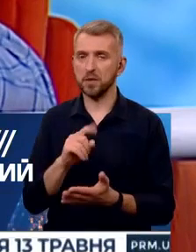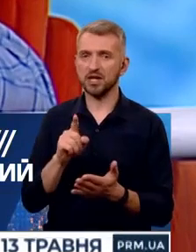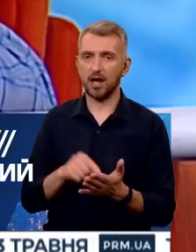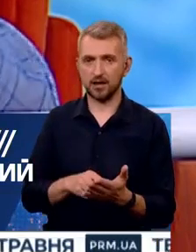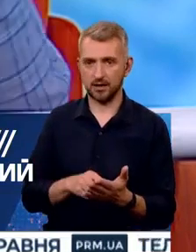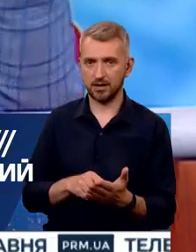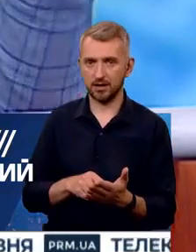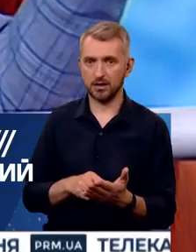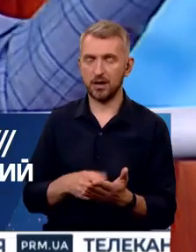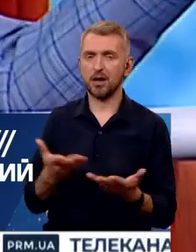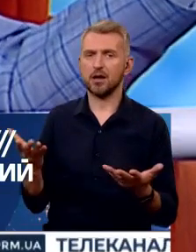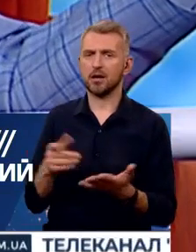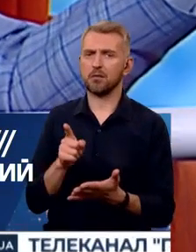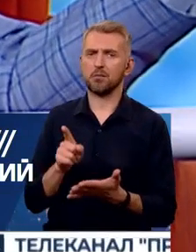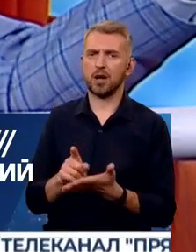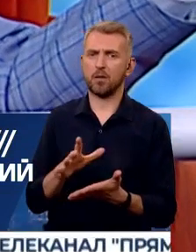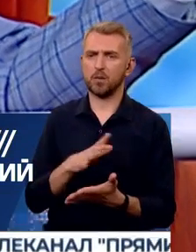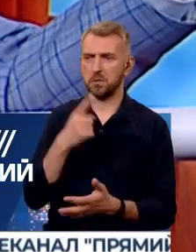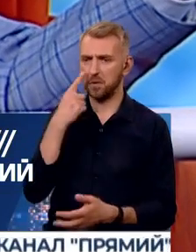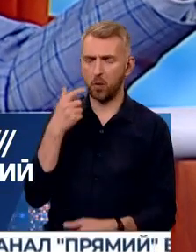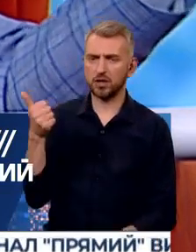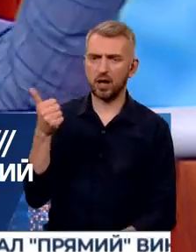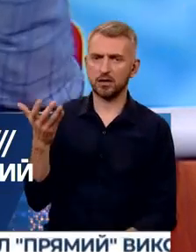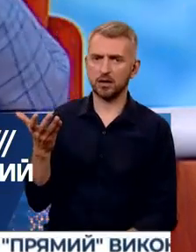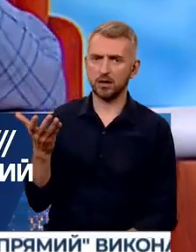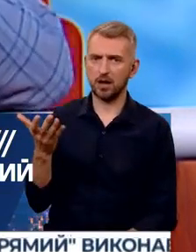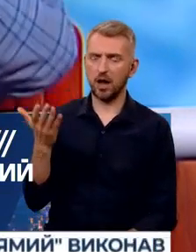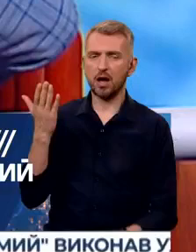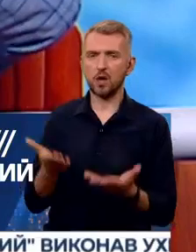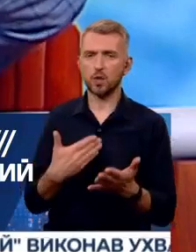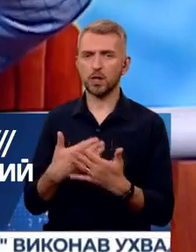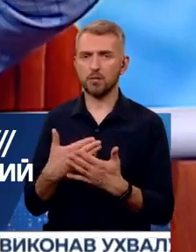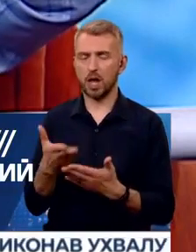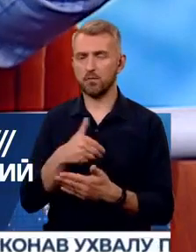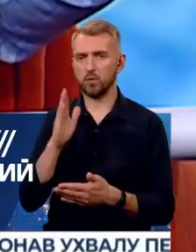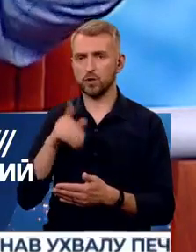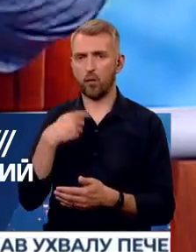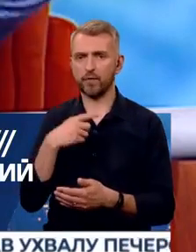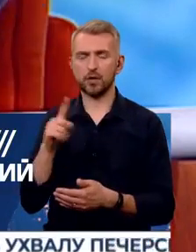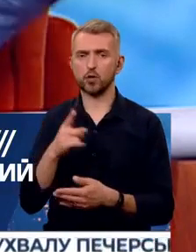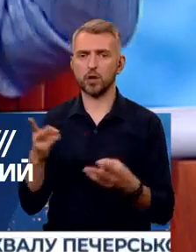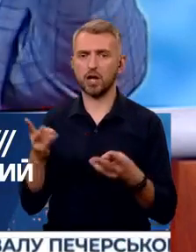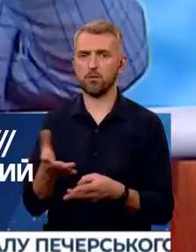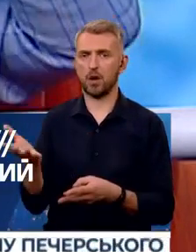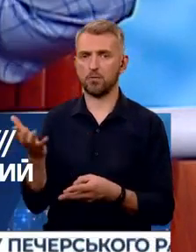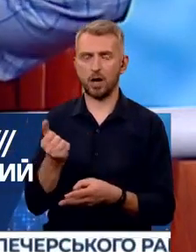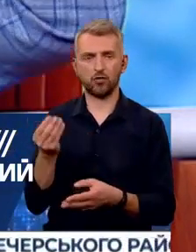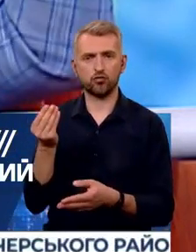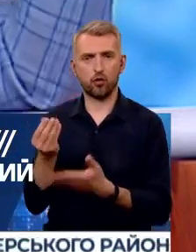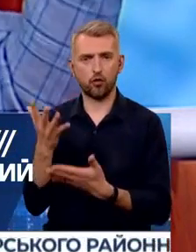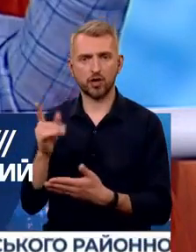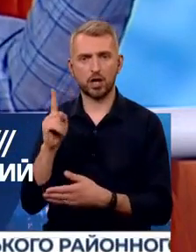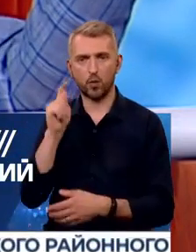питання, який має бути пріоритет? А якщо, наприклад, ми будемо говорити, що треба брати дорожче,